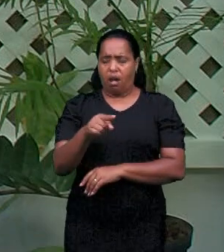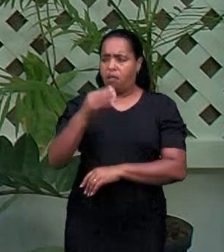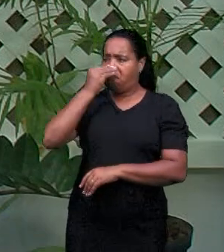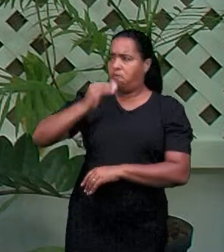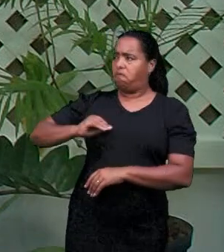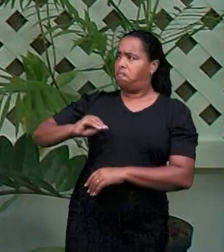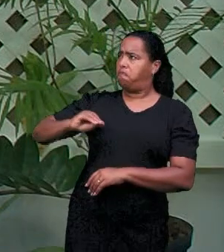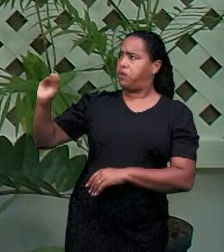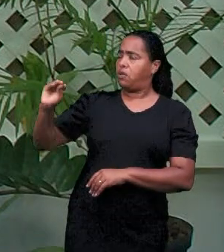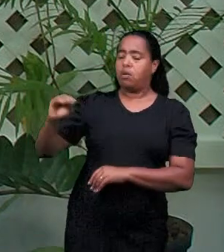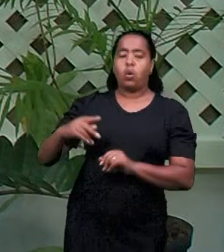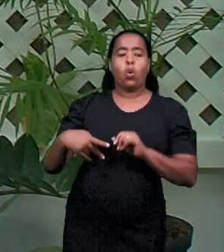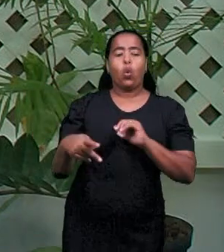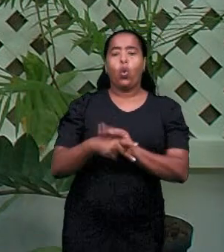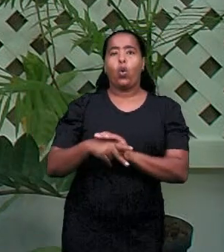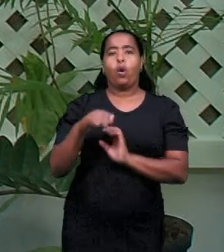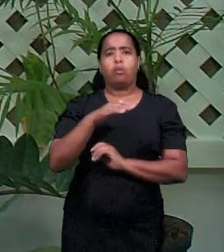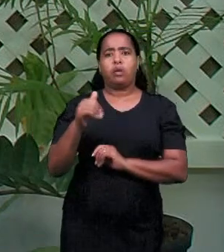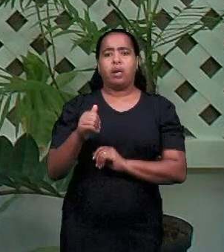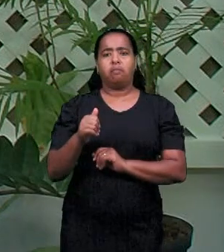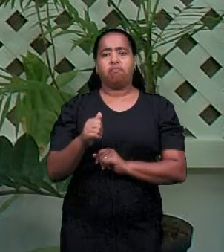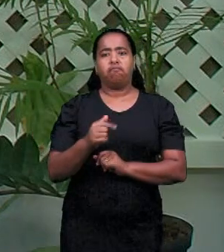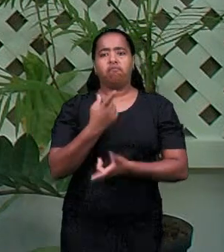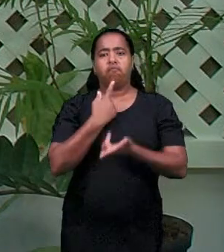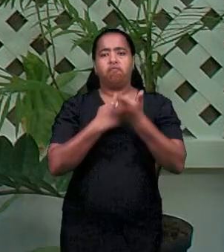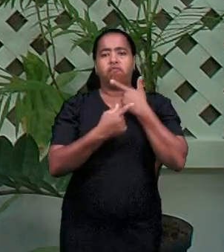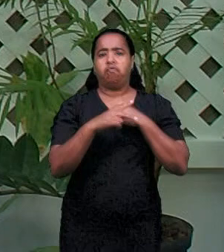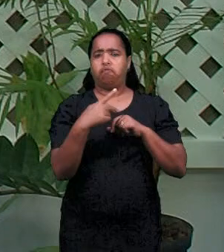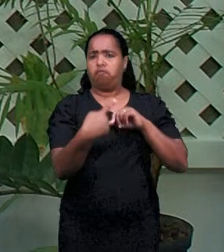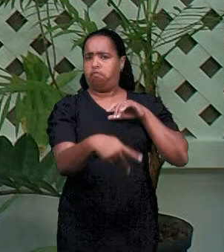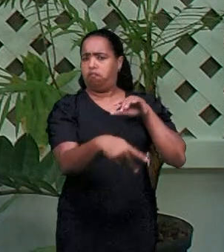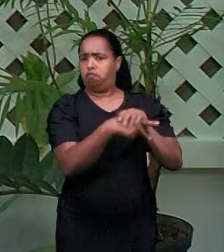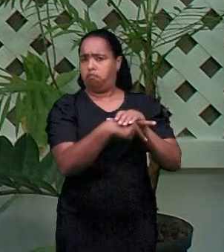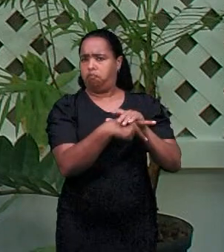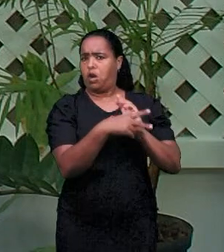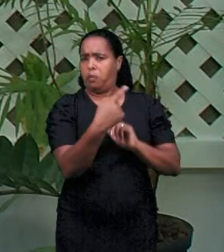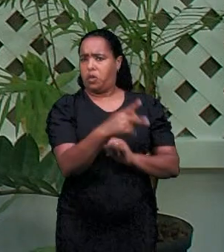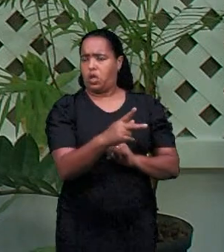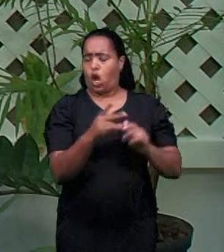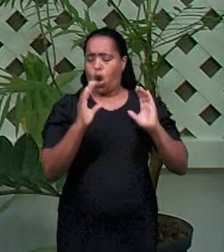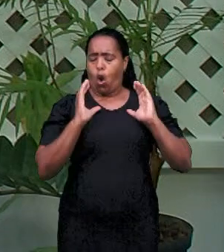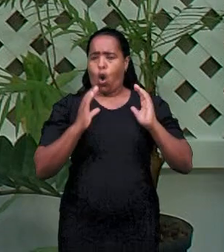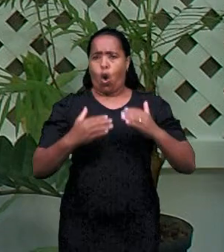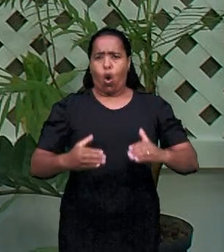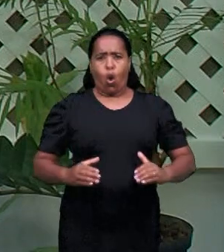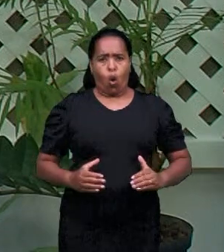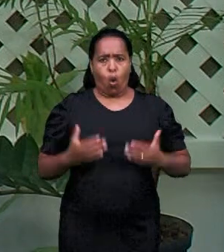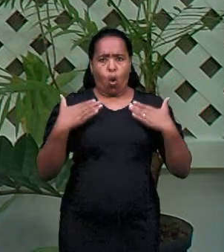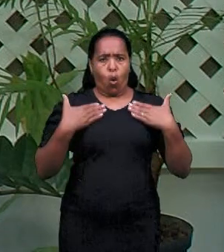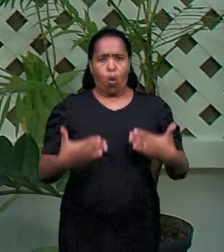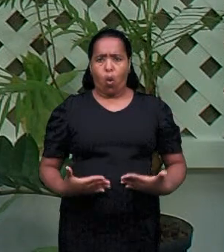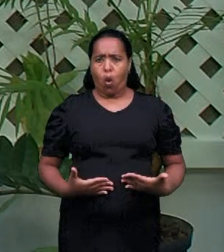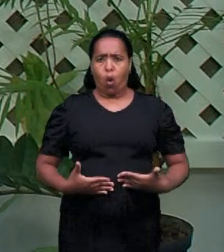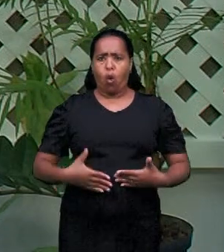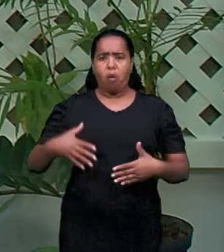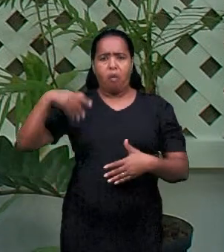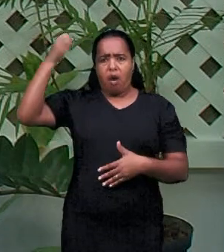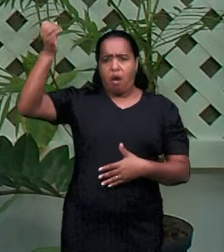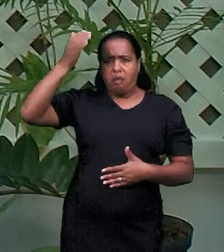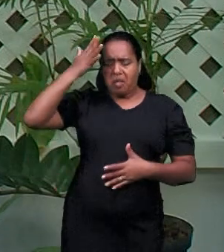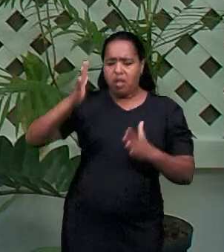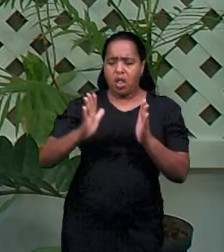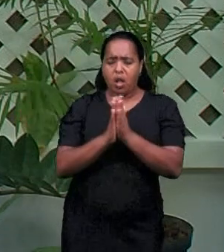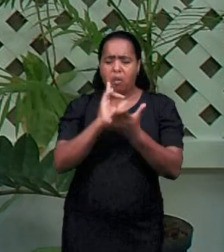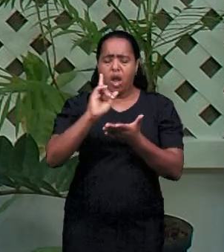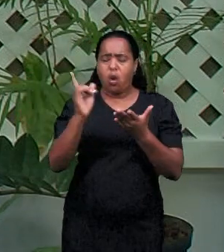faire ce que je veux. Donc, il n'y a pas de corps, il n'y a pas de révélation, pas de parole, pas de clameur par le sang de Jésus. On va faire